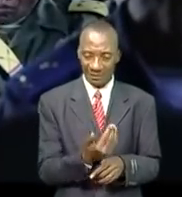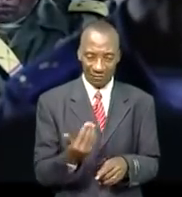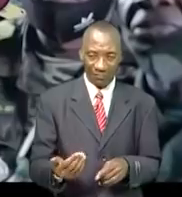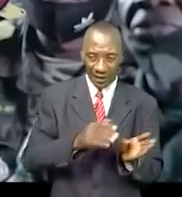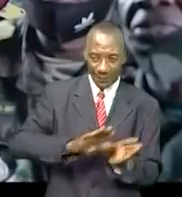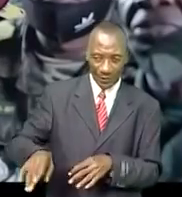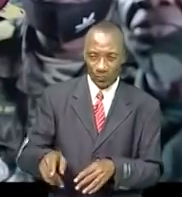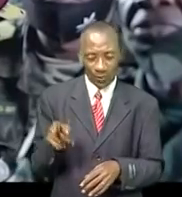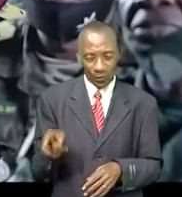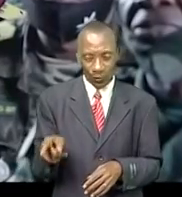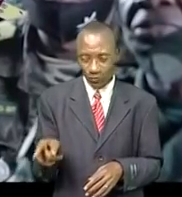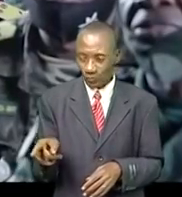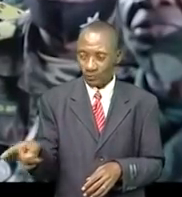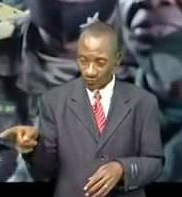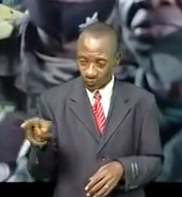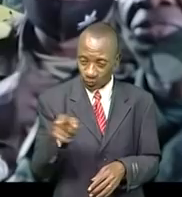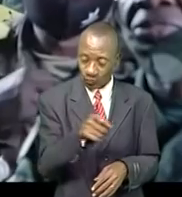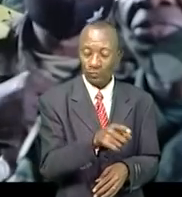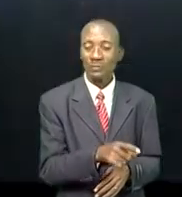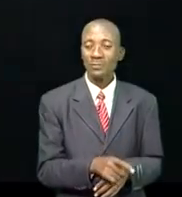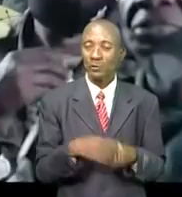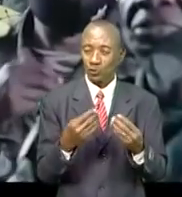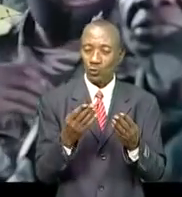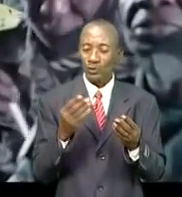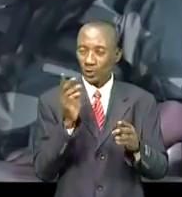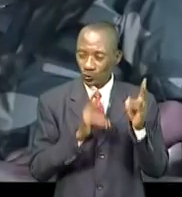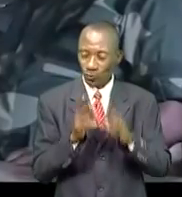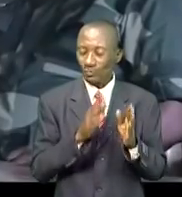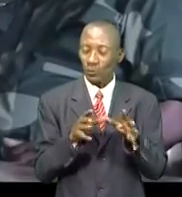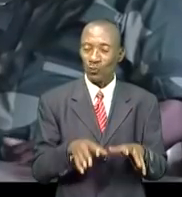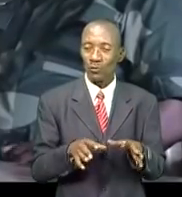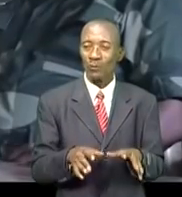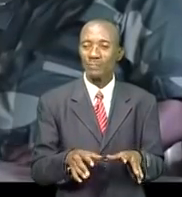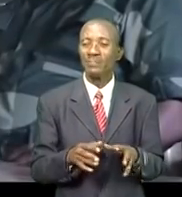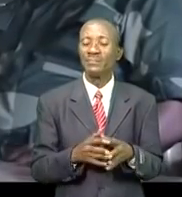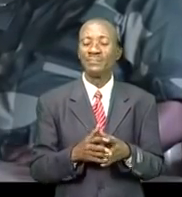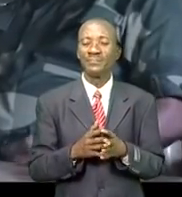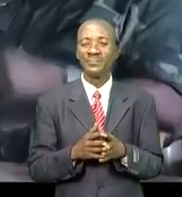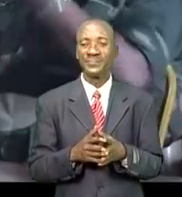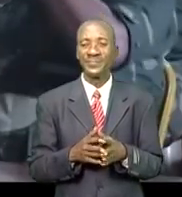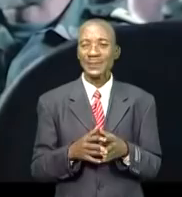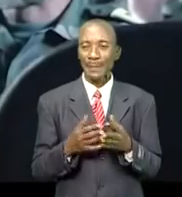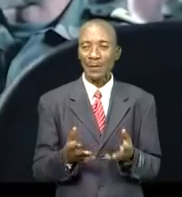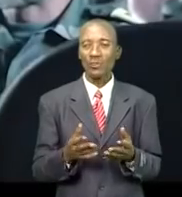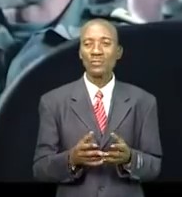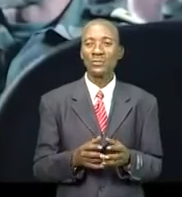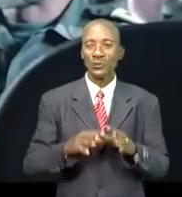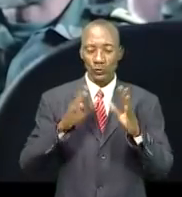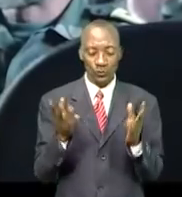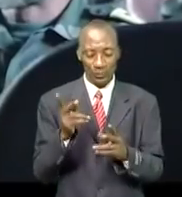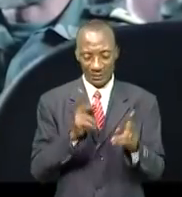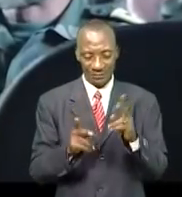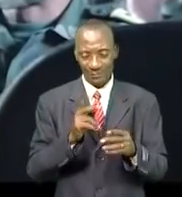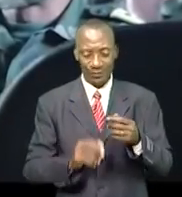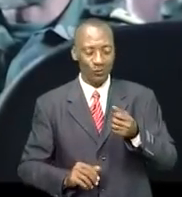consignes données par les commandants suprêmes des forces armées de la République démocratique du Congo et de la police nationale congolaise, les chefs de l'État, Félix-Antoine